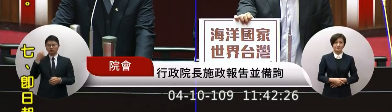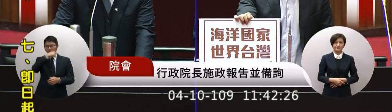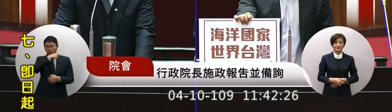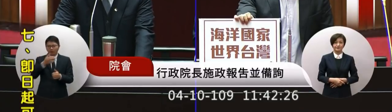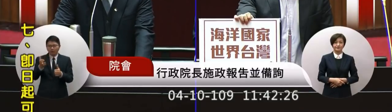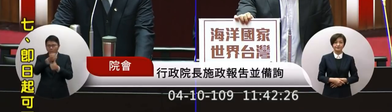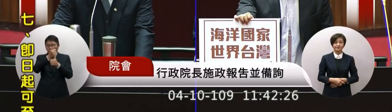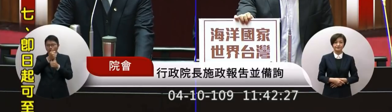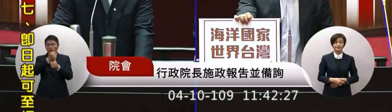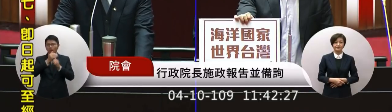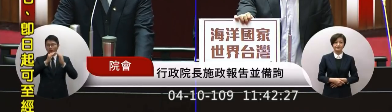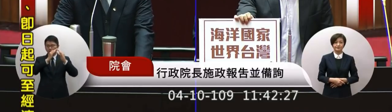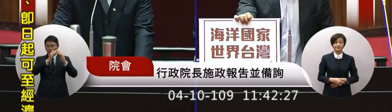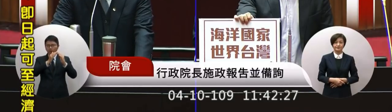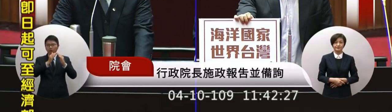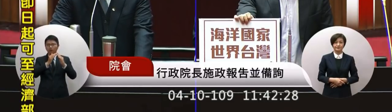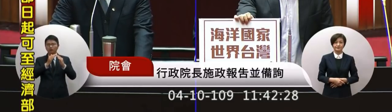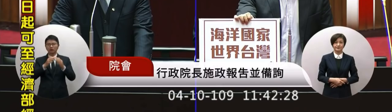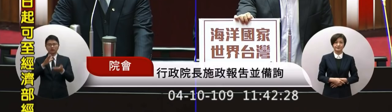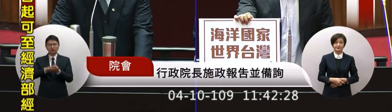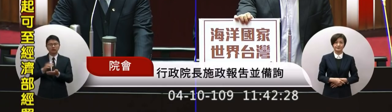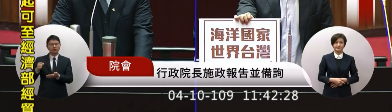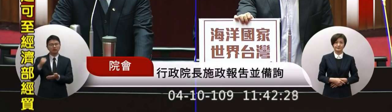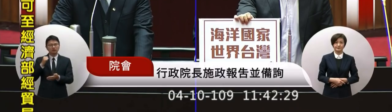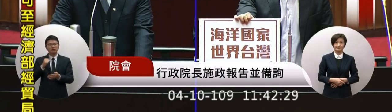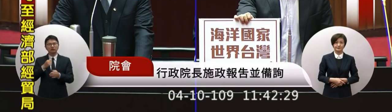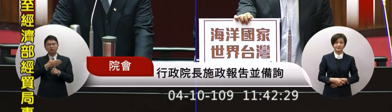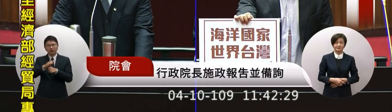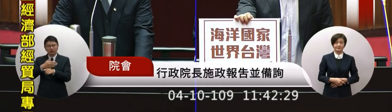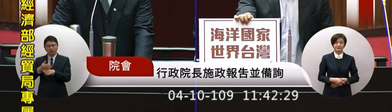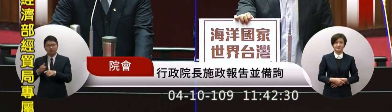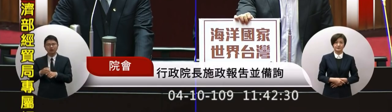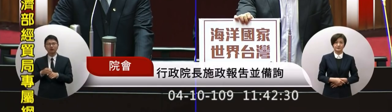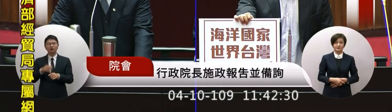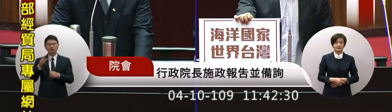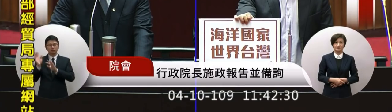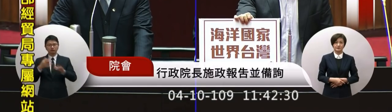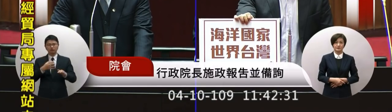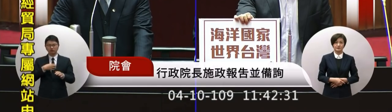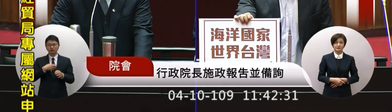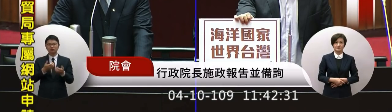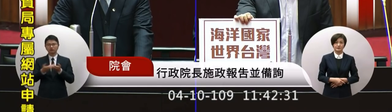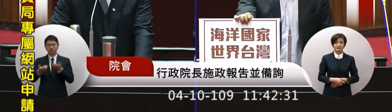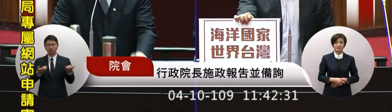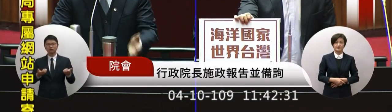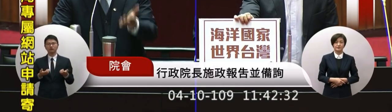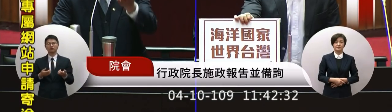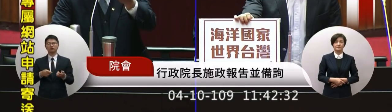怎让咱区域安全等等，这若国会传。